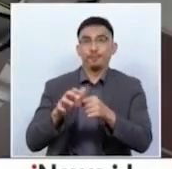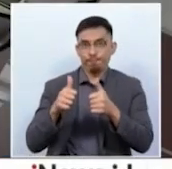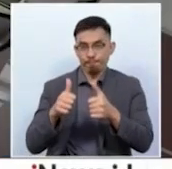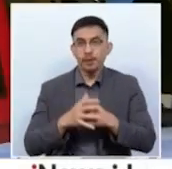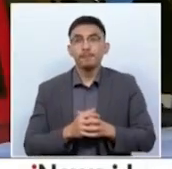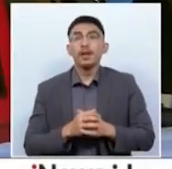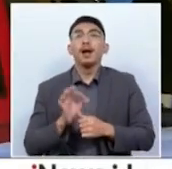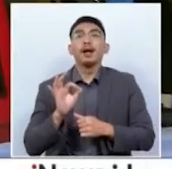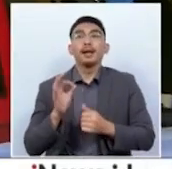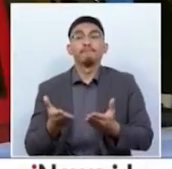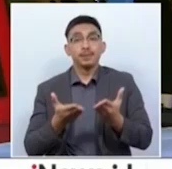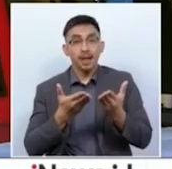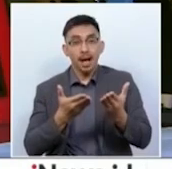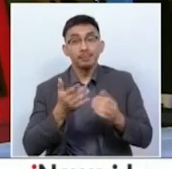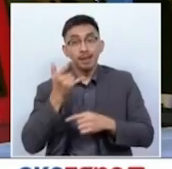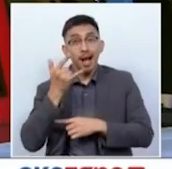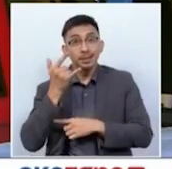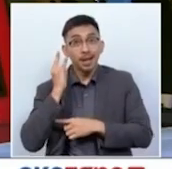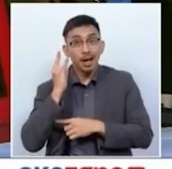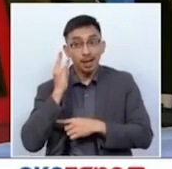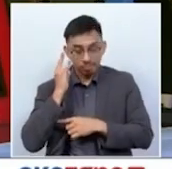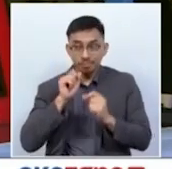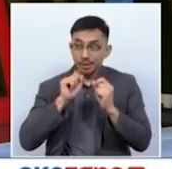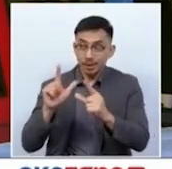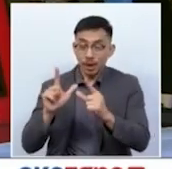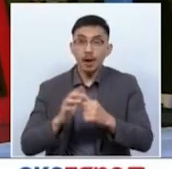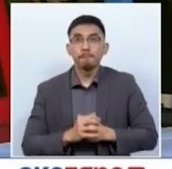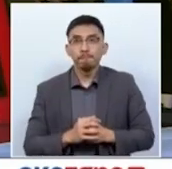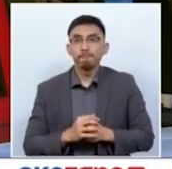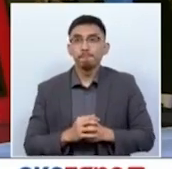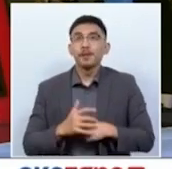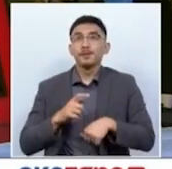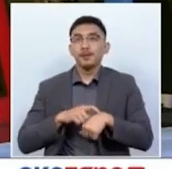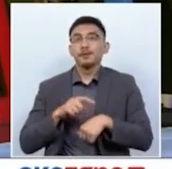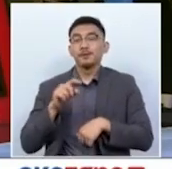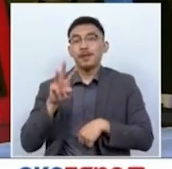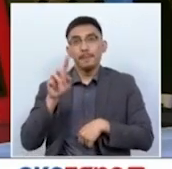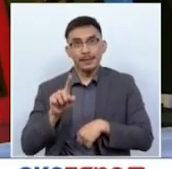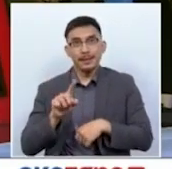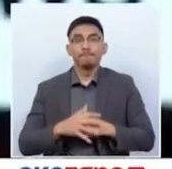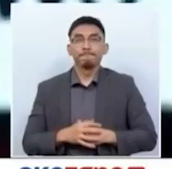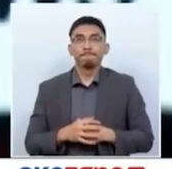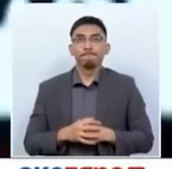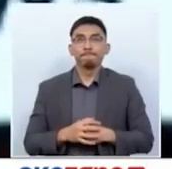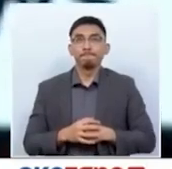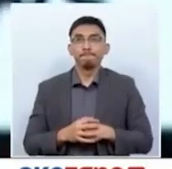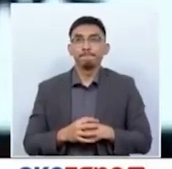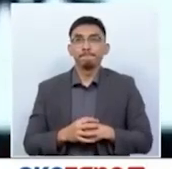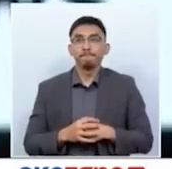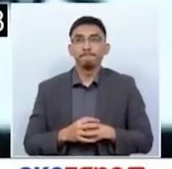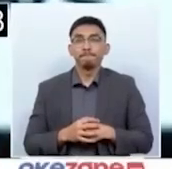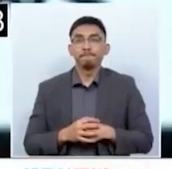persilakan pak Ganjar untuk menjawab pertanyaan dari Pak Anis waktu Bapak 2 menit dimulai ketika berbicara silakan lima